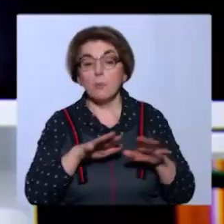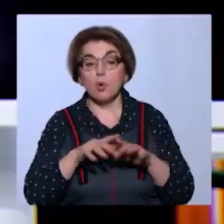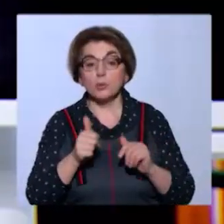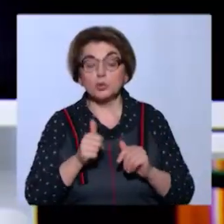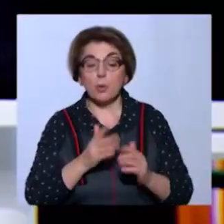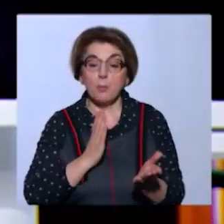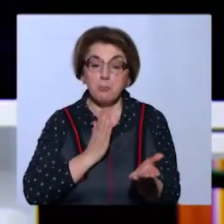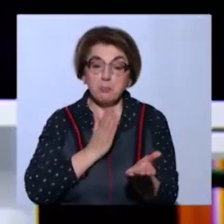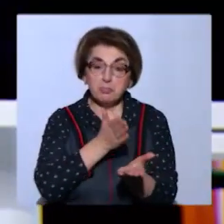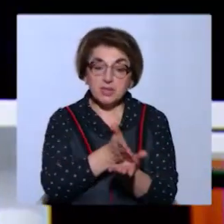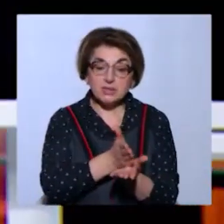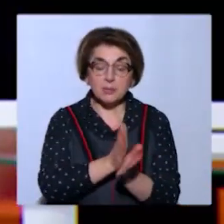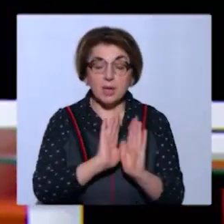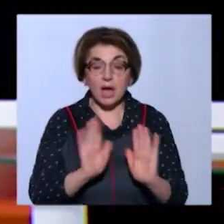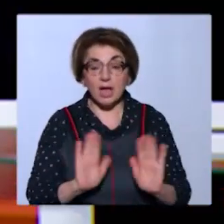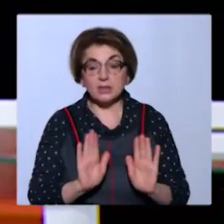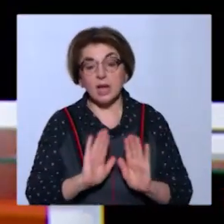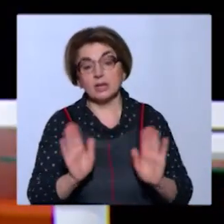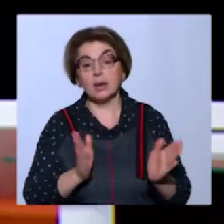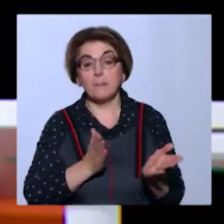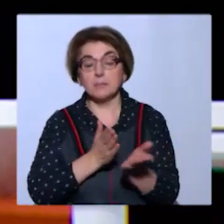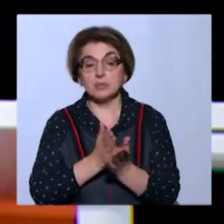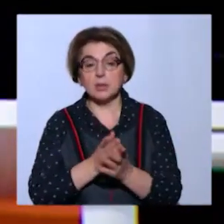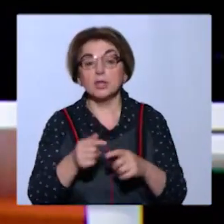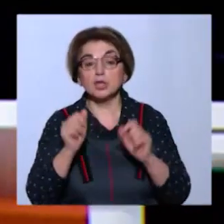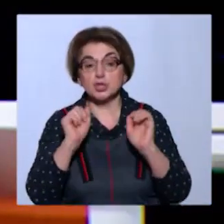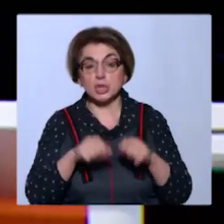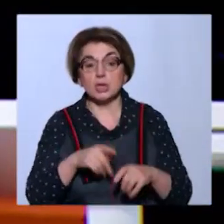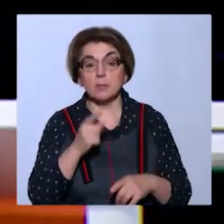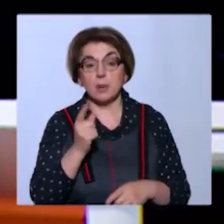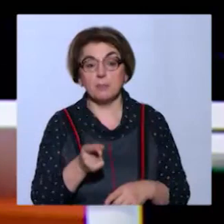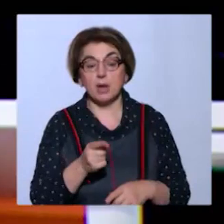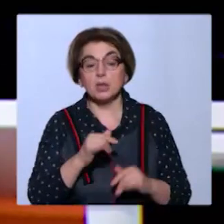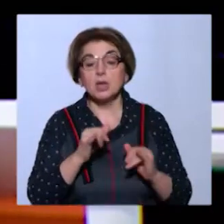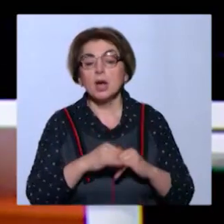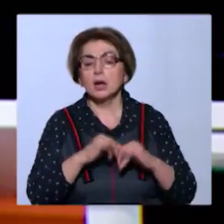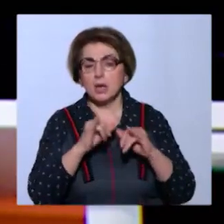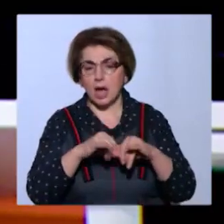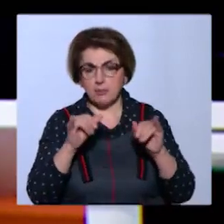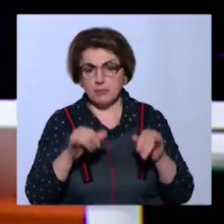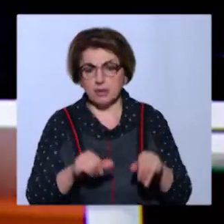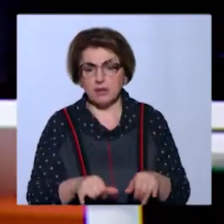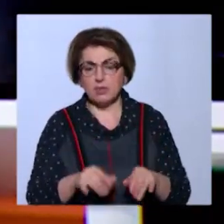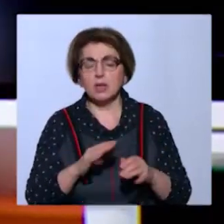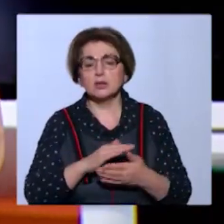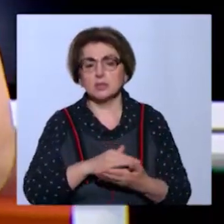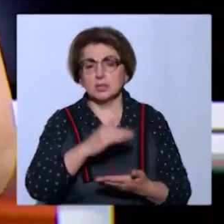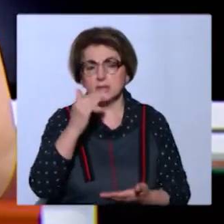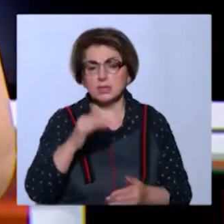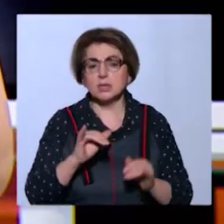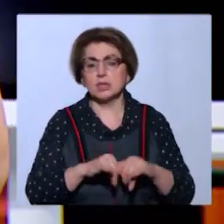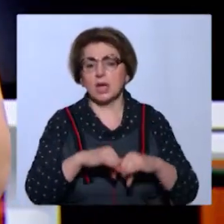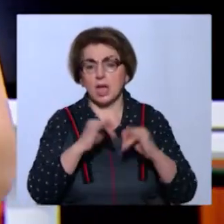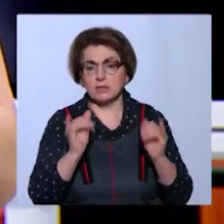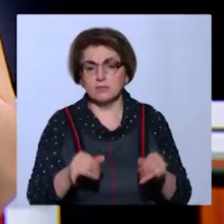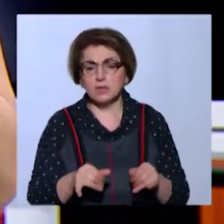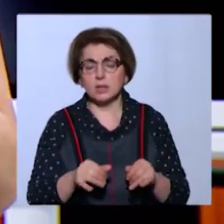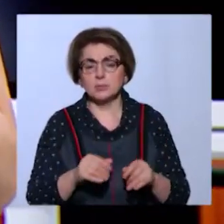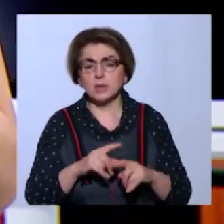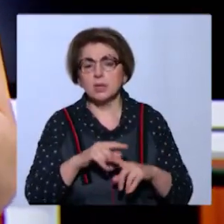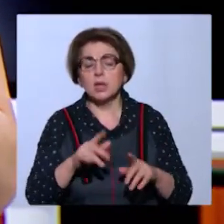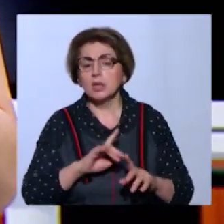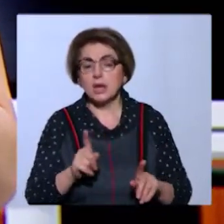პირდაპირ ან არაპირდაპირ და გავლენას ახდენს მის გამრავლებაზე, ზრდაზე, განვითარებაზე და